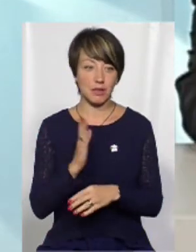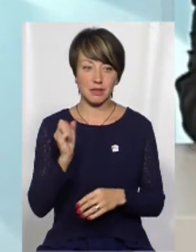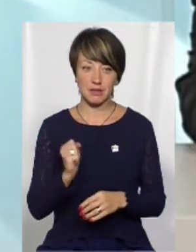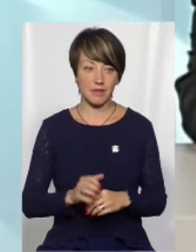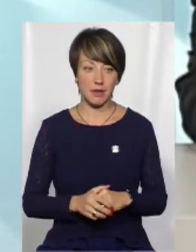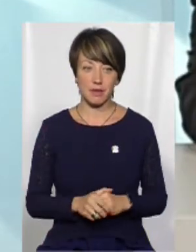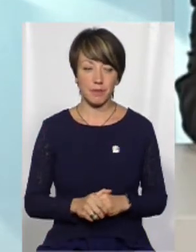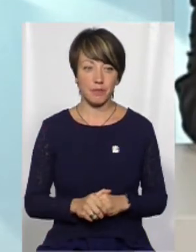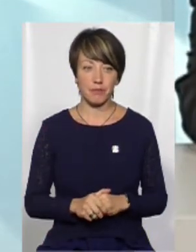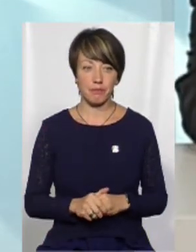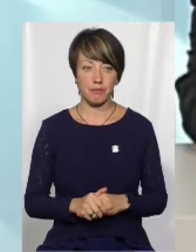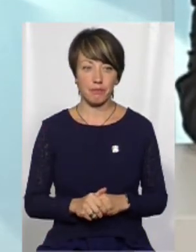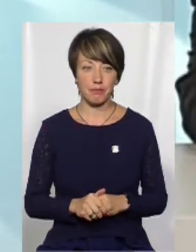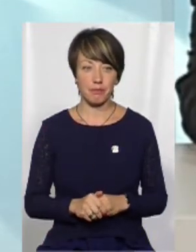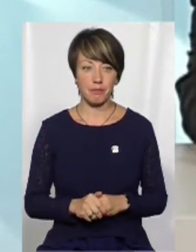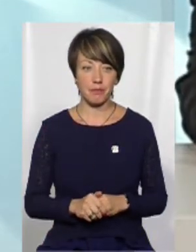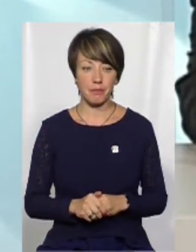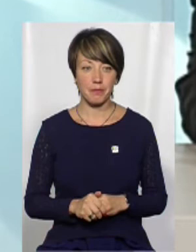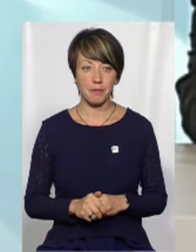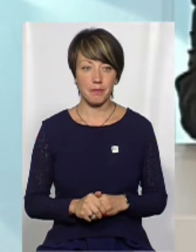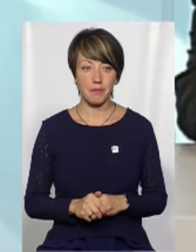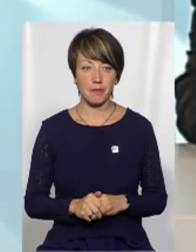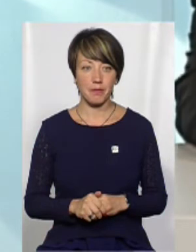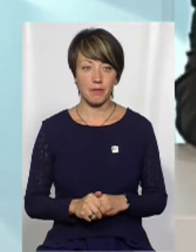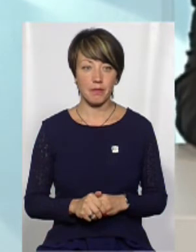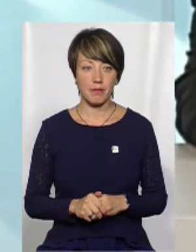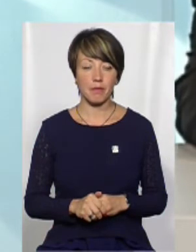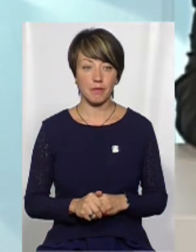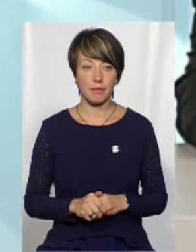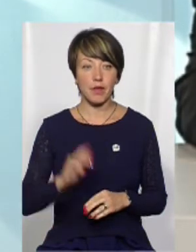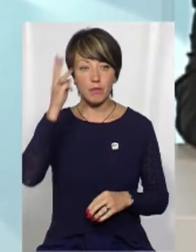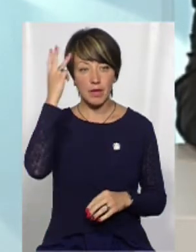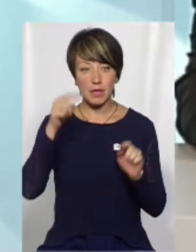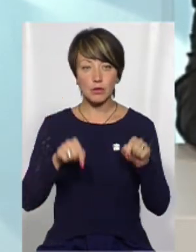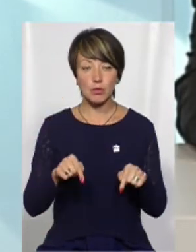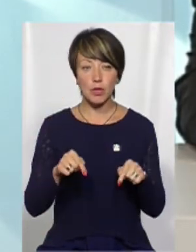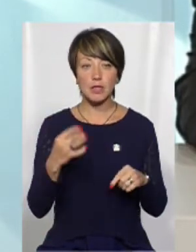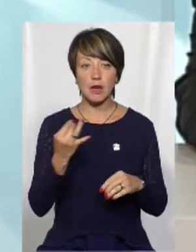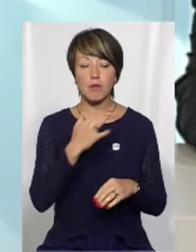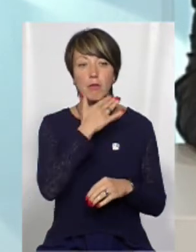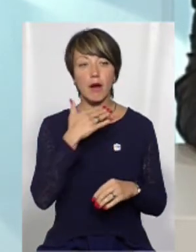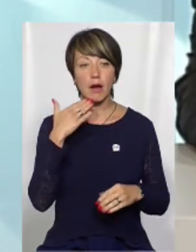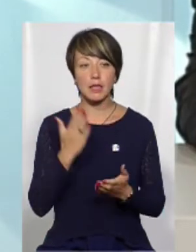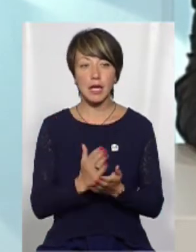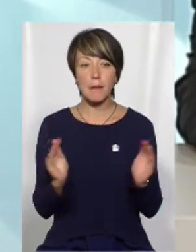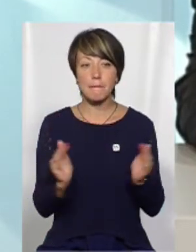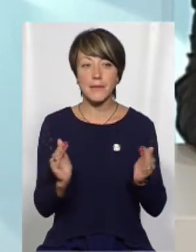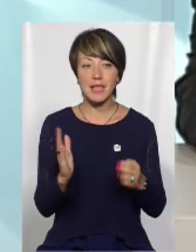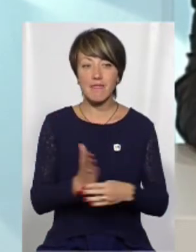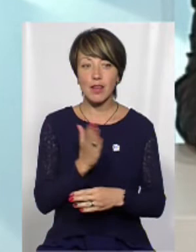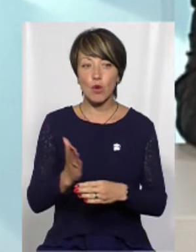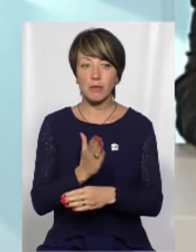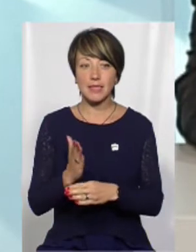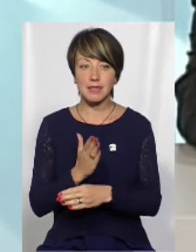qui est intéressant à Хмельницькому, c'est qu'il y a beaucoup de petites fabriques. Що цікаво Хмельницькому, то що в Хмельницькому є дуже багато міні цих